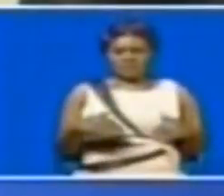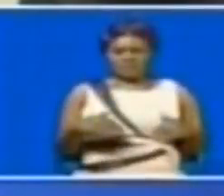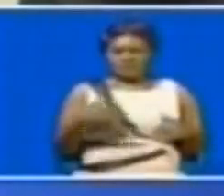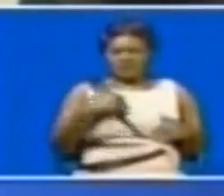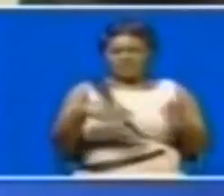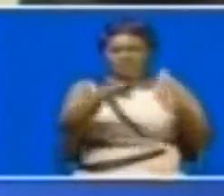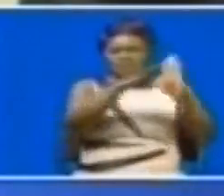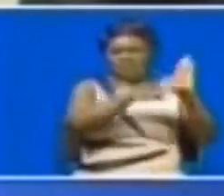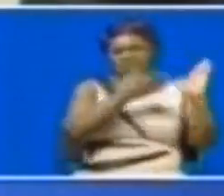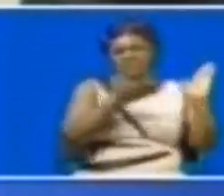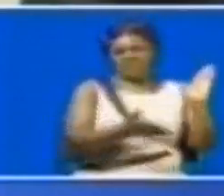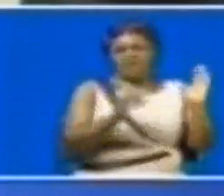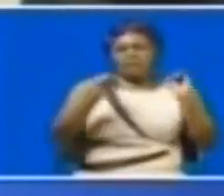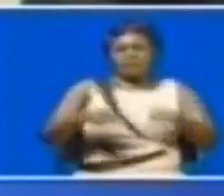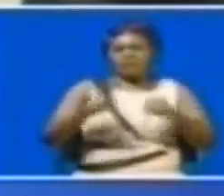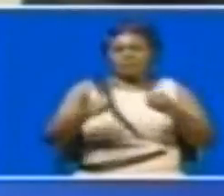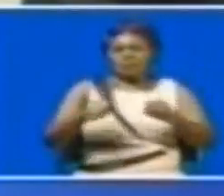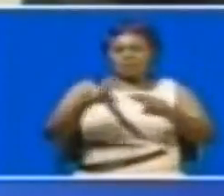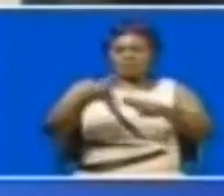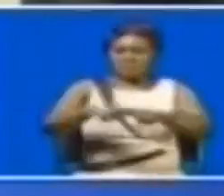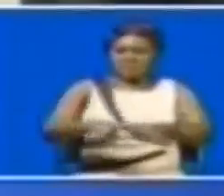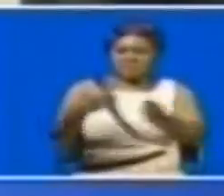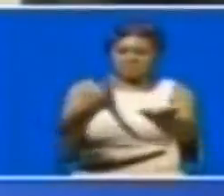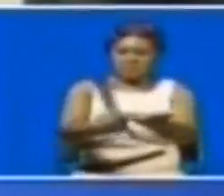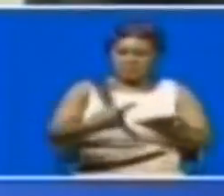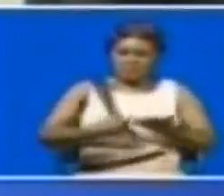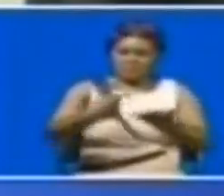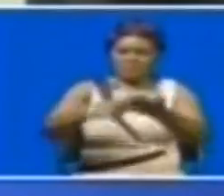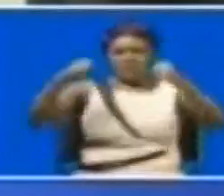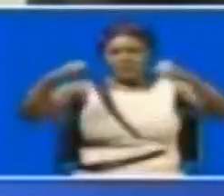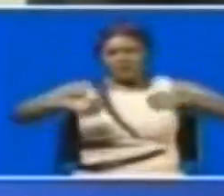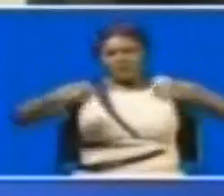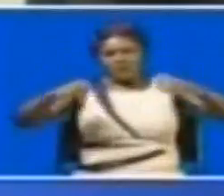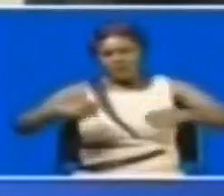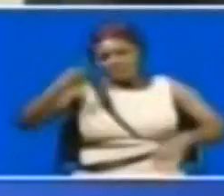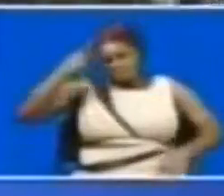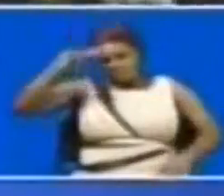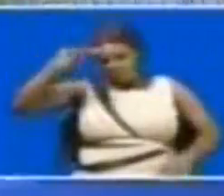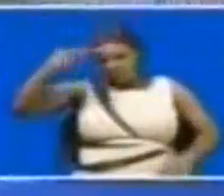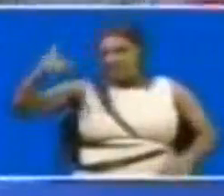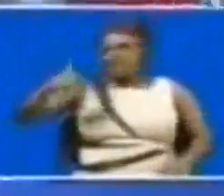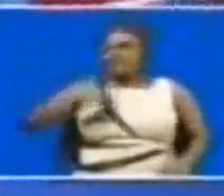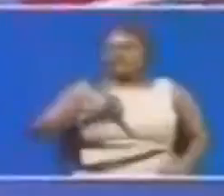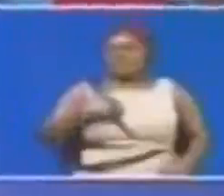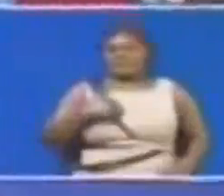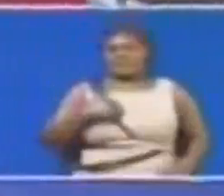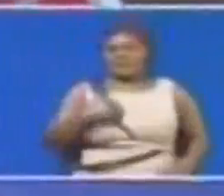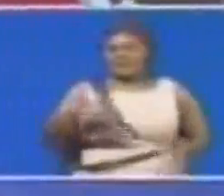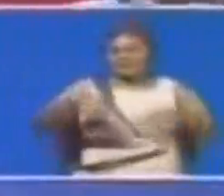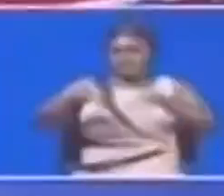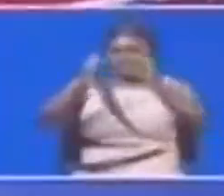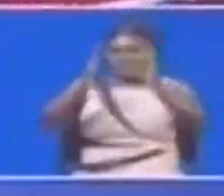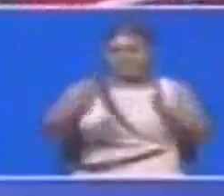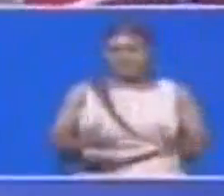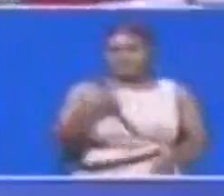place and things that can be put on a table and people agree and also a policy. Ni madai ambayo